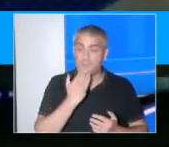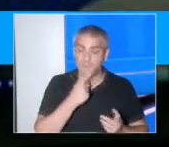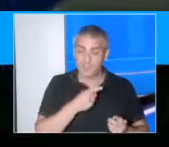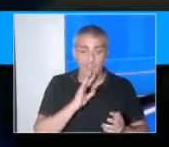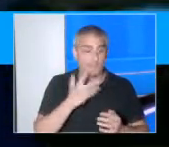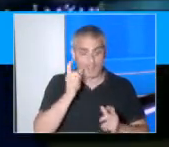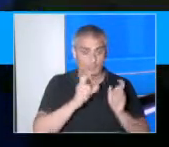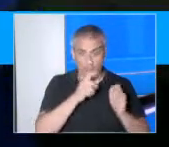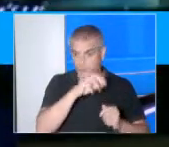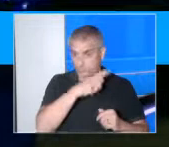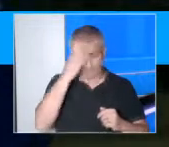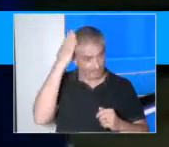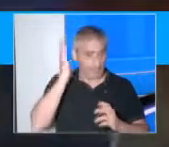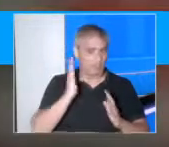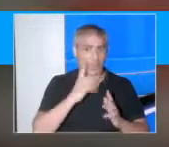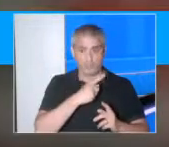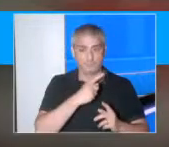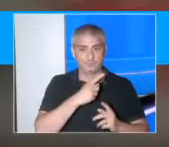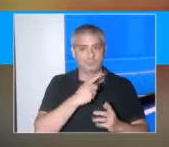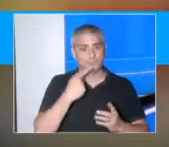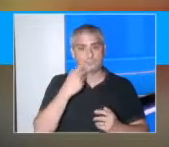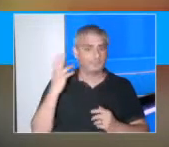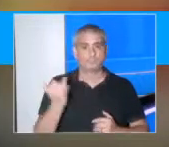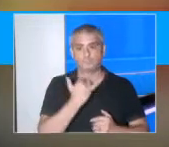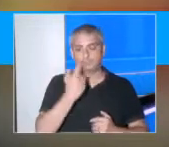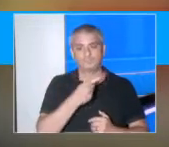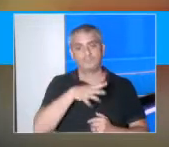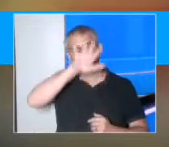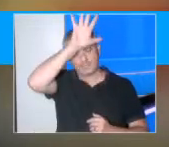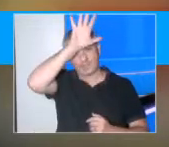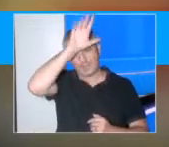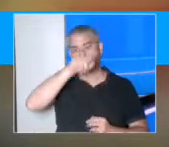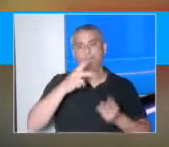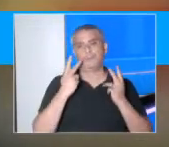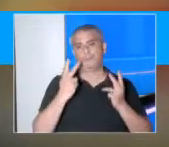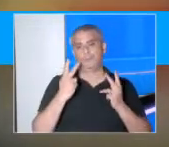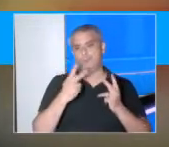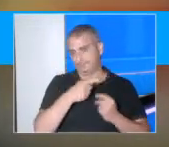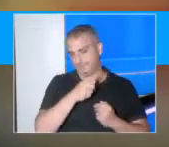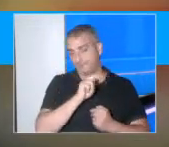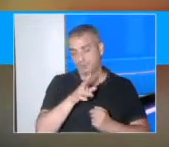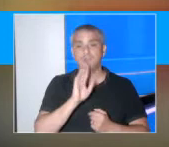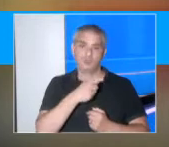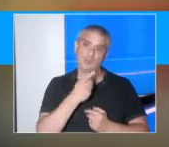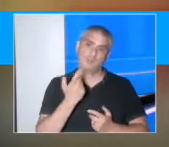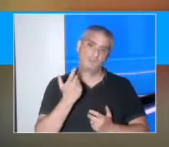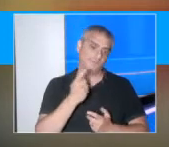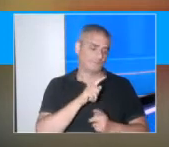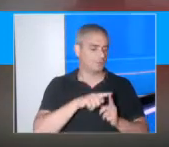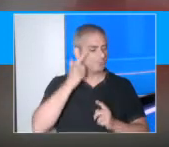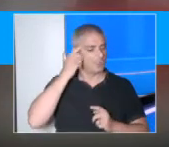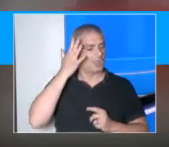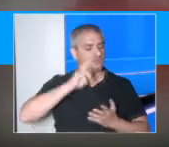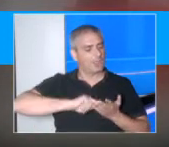מה שהאנשים של בנט ככה מאוד מפמפמים, זה שהעניין האיראני הוא הנושא, יש להם איזשהו ככה, איזה